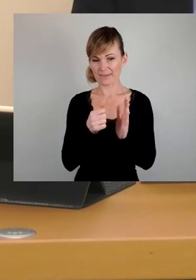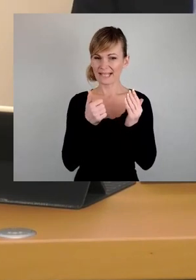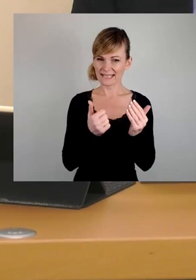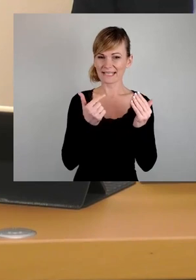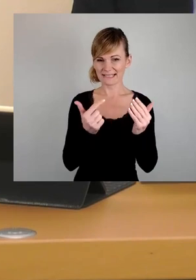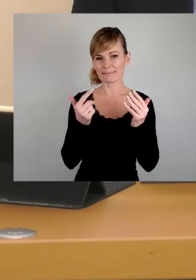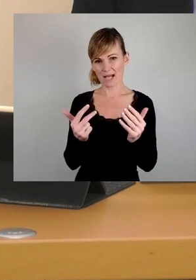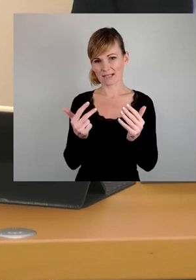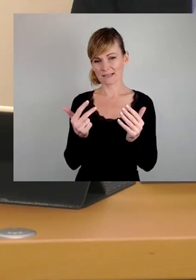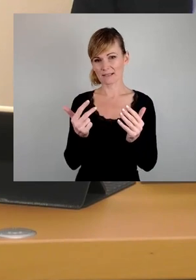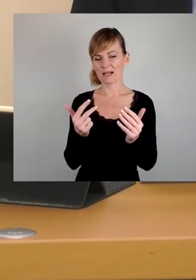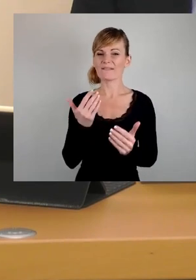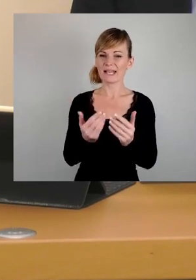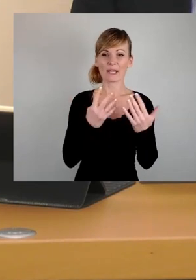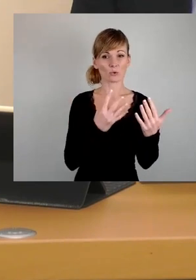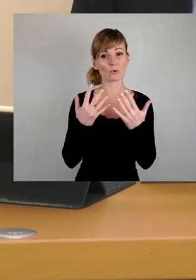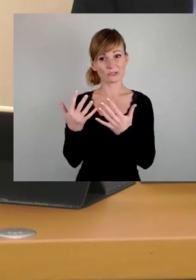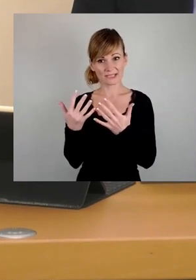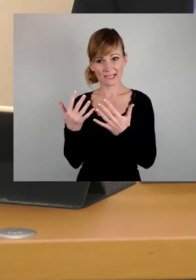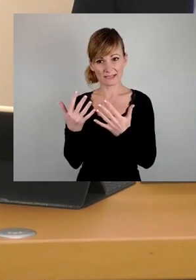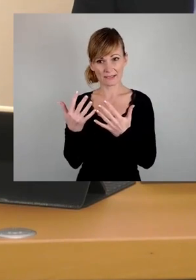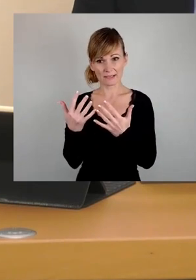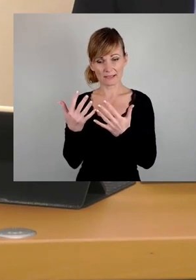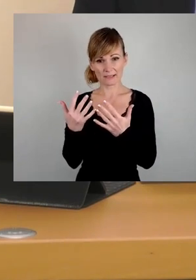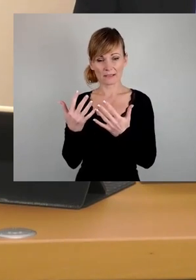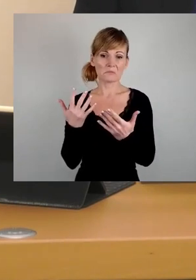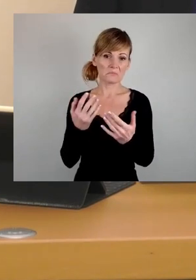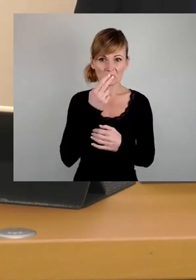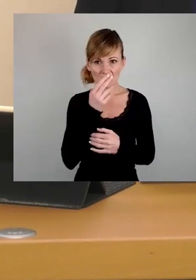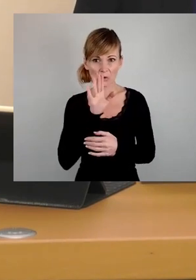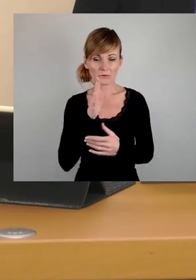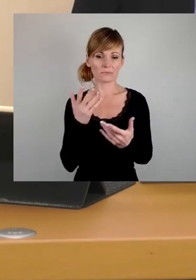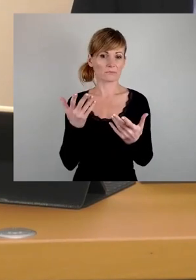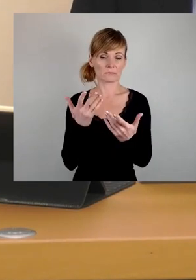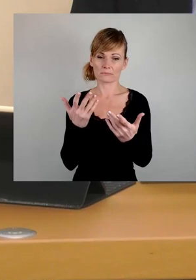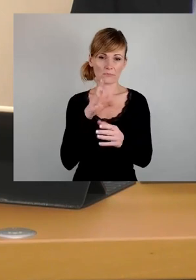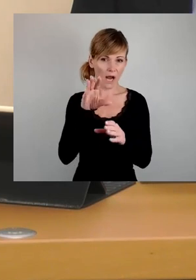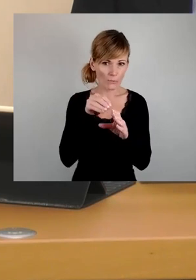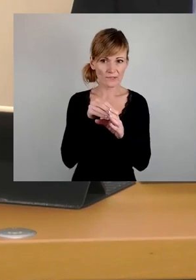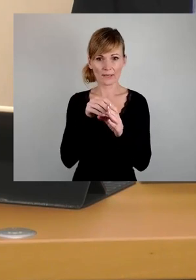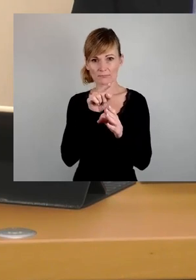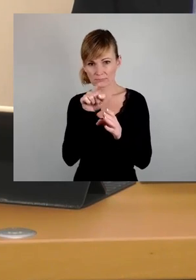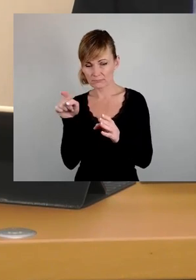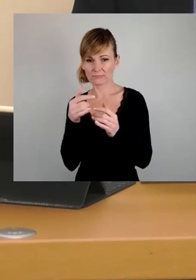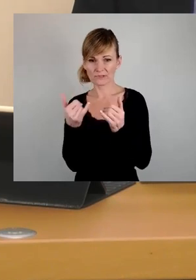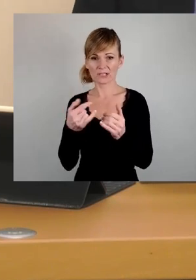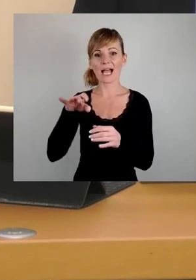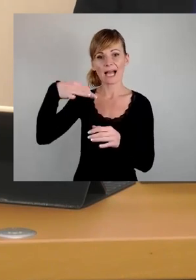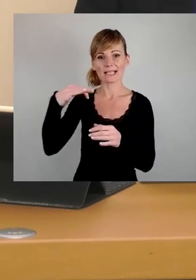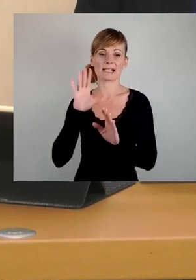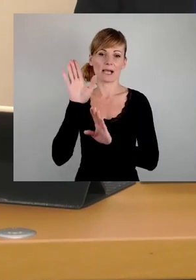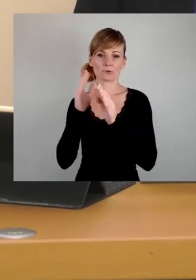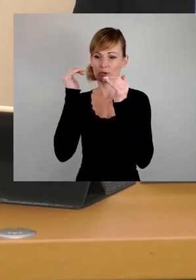vielleicht 9 und 10, mal schauen, was von Ihnen aufgenommen wird und das jeweils in Einzelabstimmungen. So.